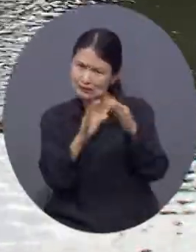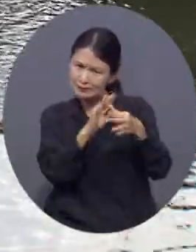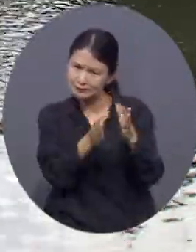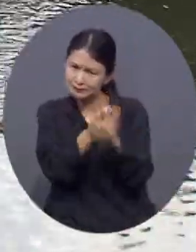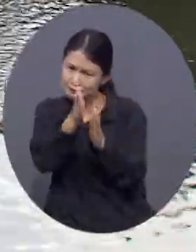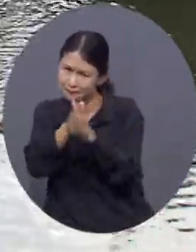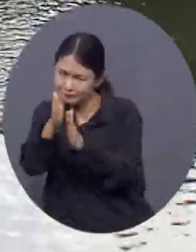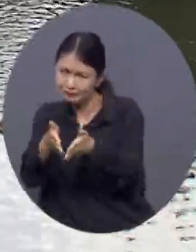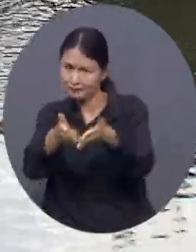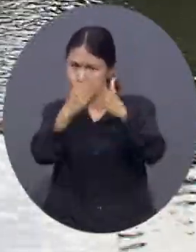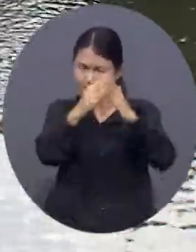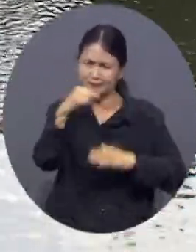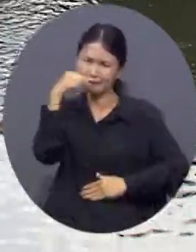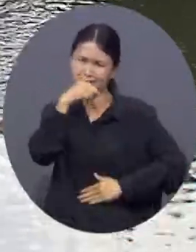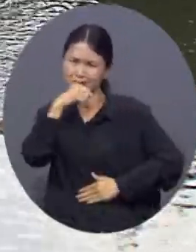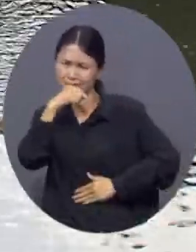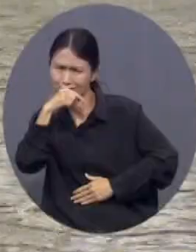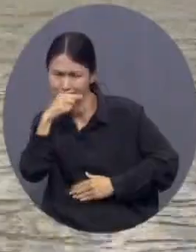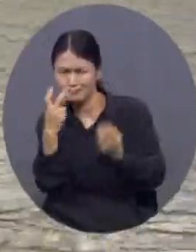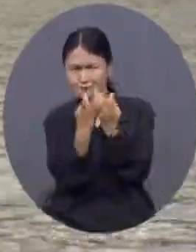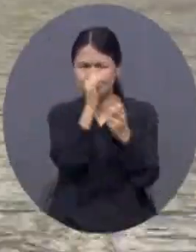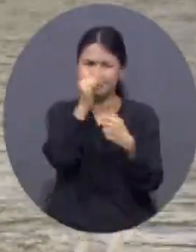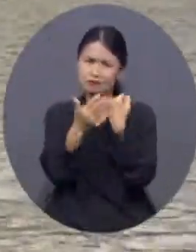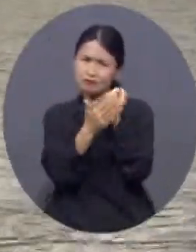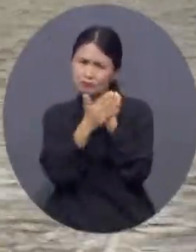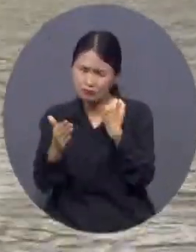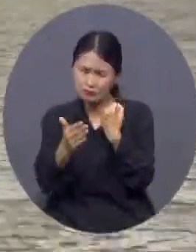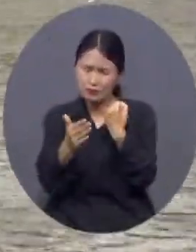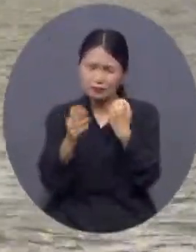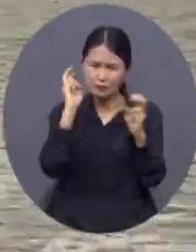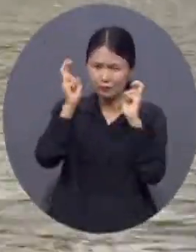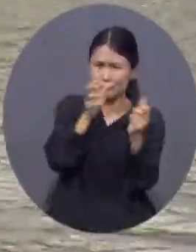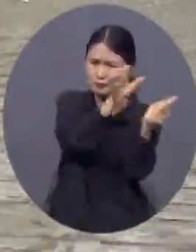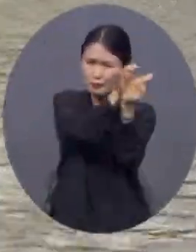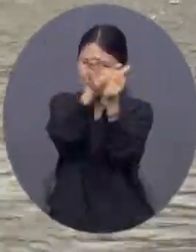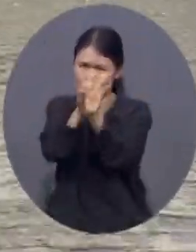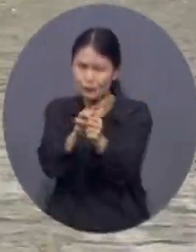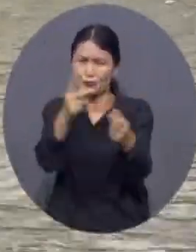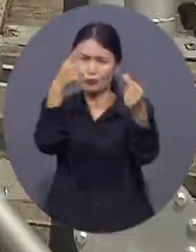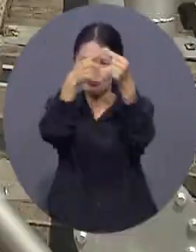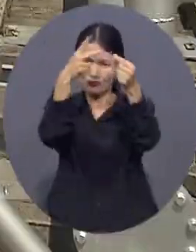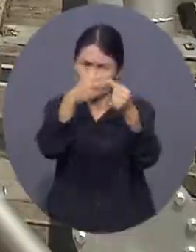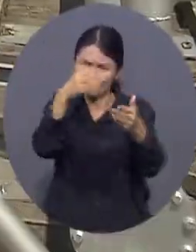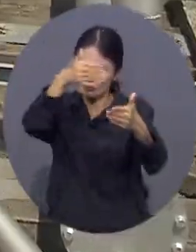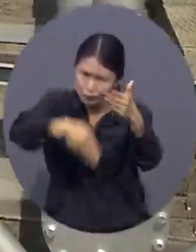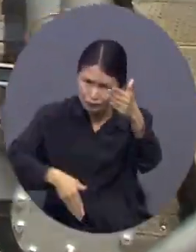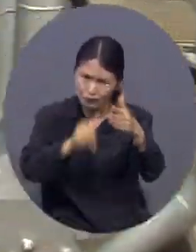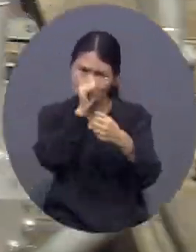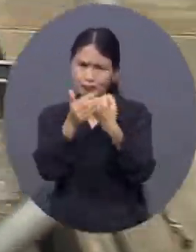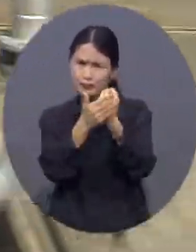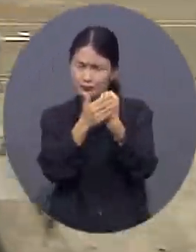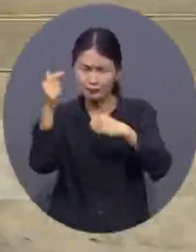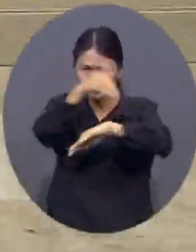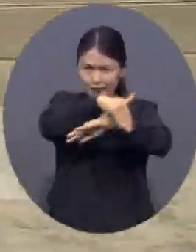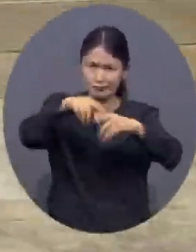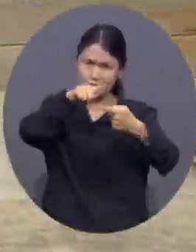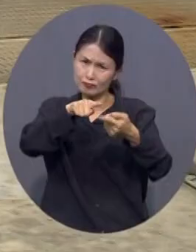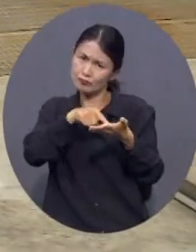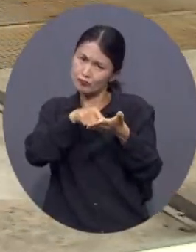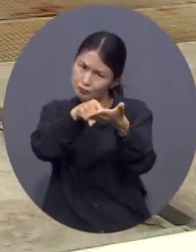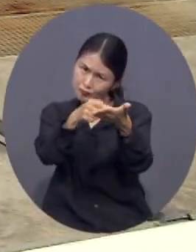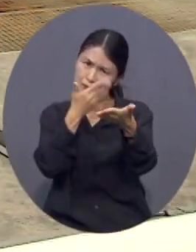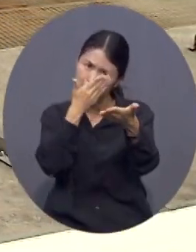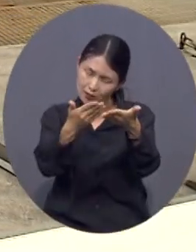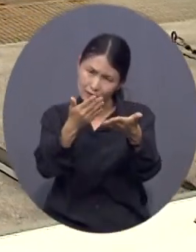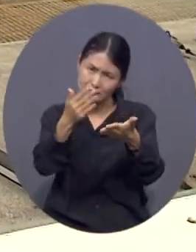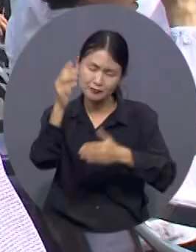시설을 설치하는 까다로운 공법 때문에 시공사 선정이 두 차례나 유찰됐던 점을 감안하면 계획대로 공사가